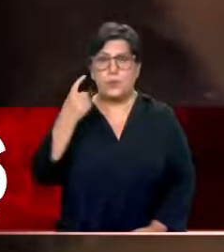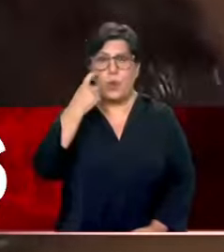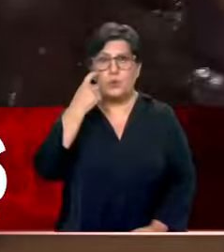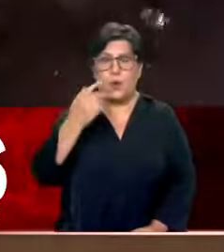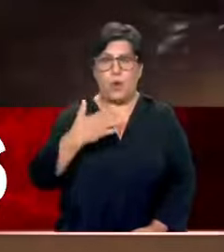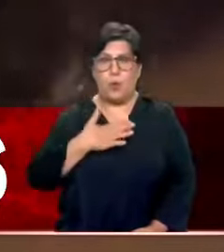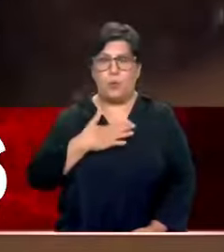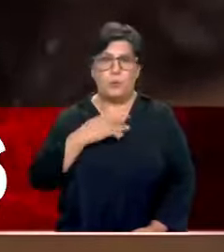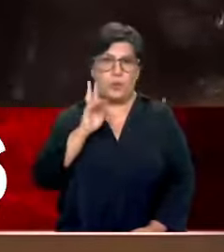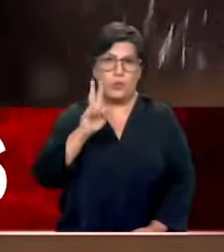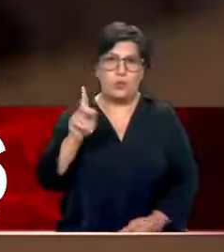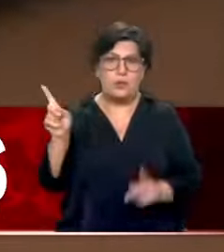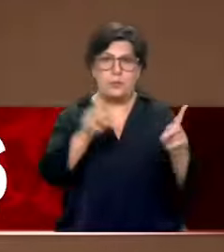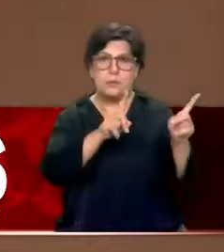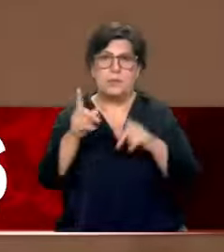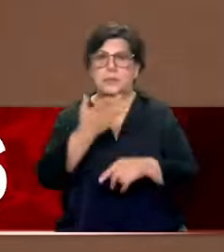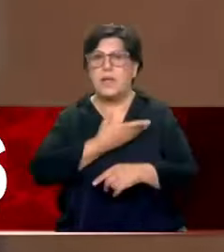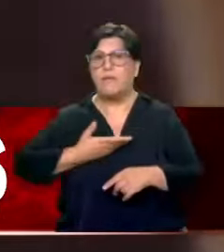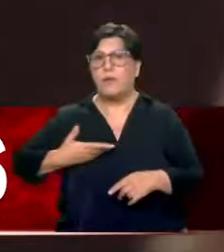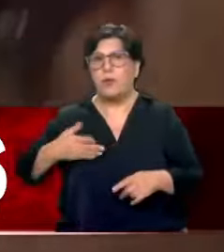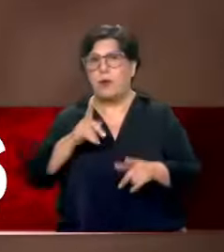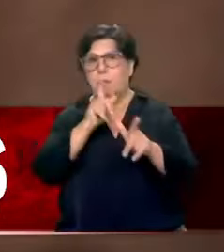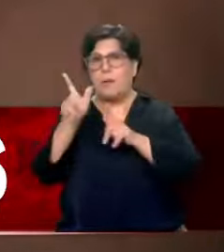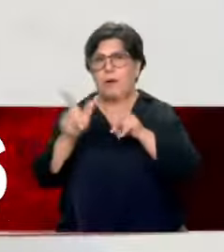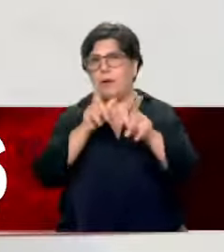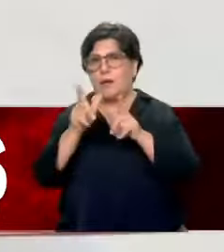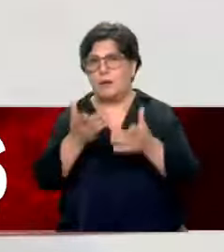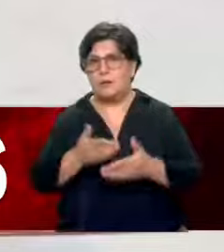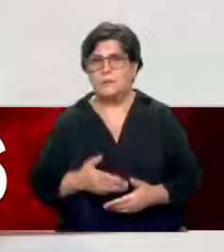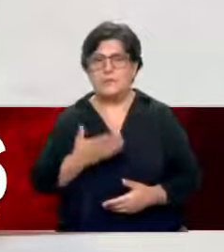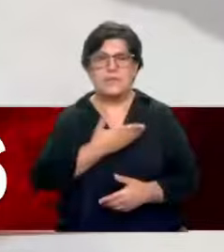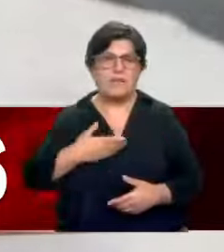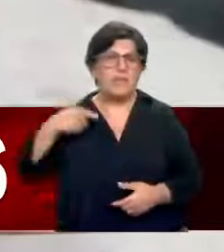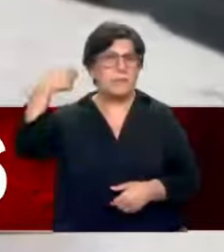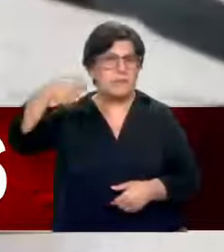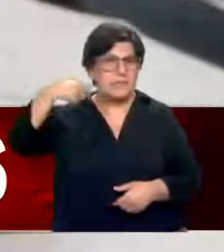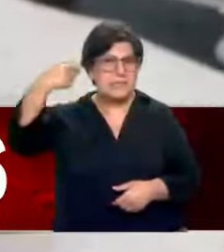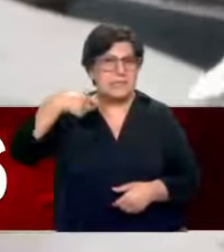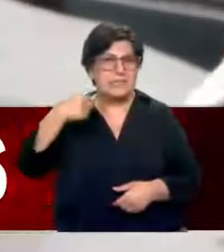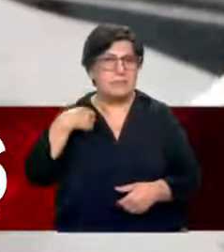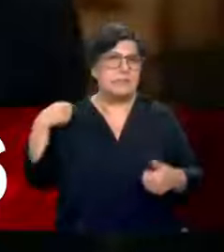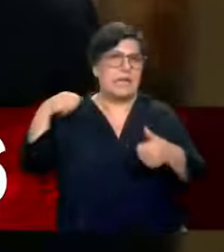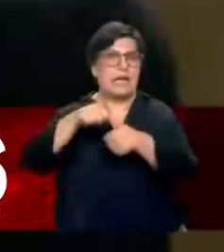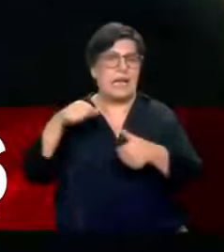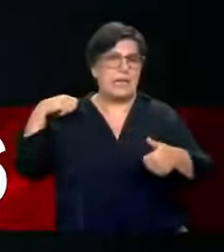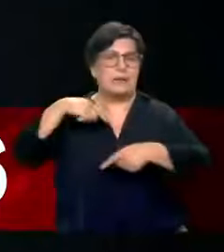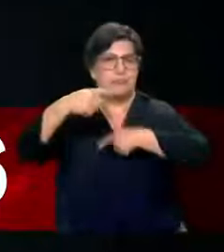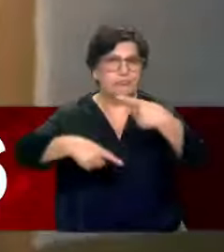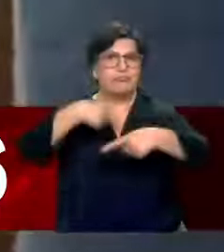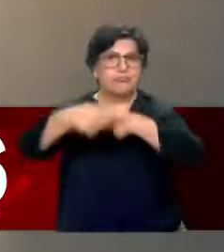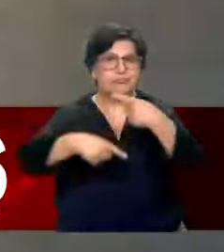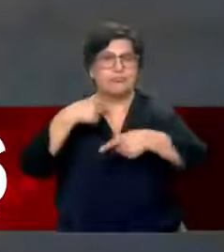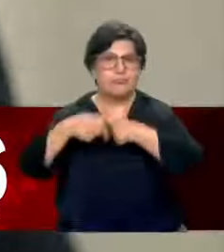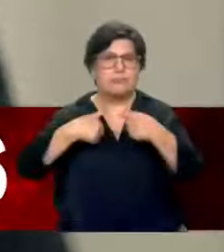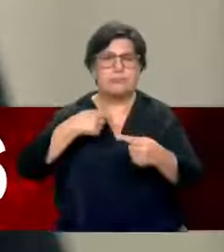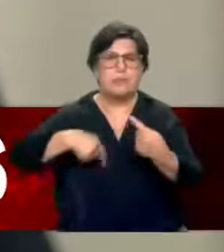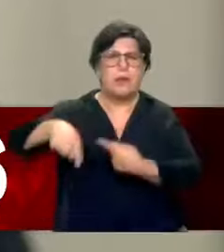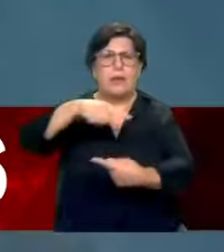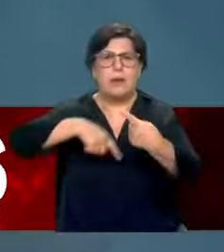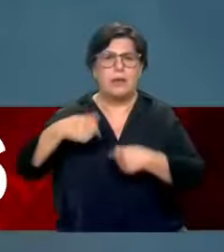Gözlerimin önünde birbirlerini seviyorlar. Sevdiğim dizileri başa sarıp sarıp izliyorum. Çoğu kişi